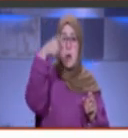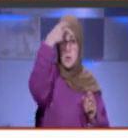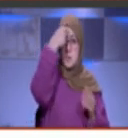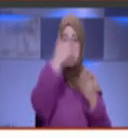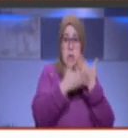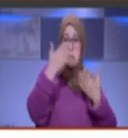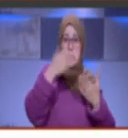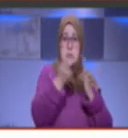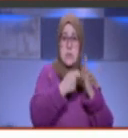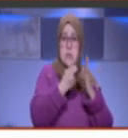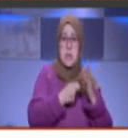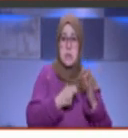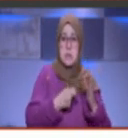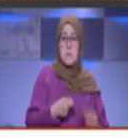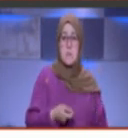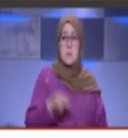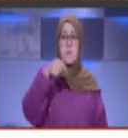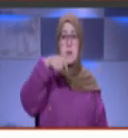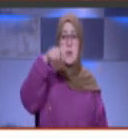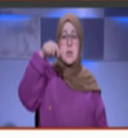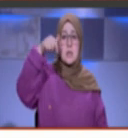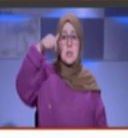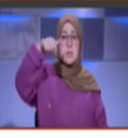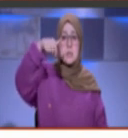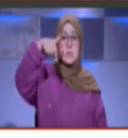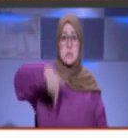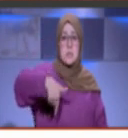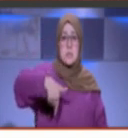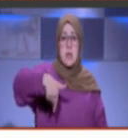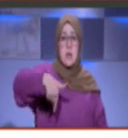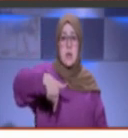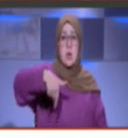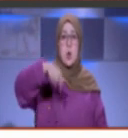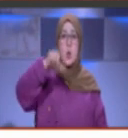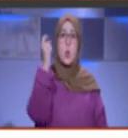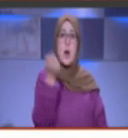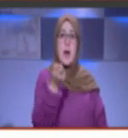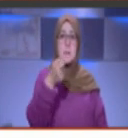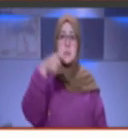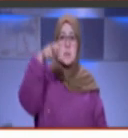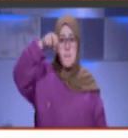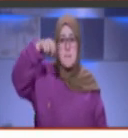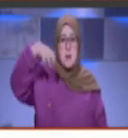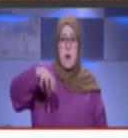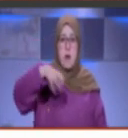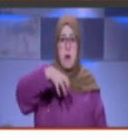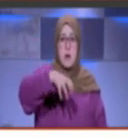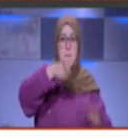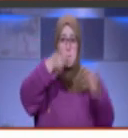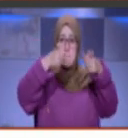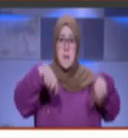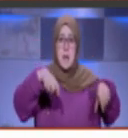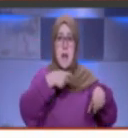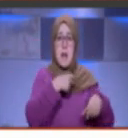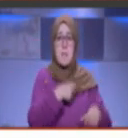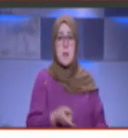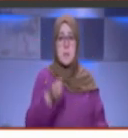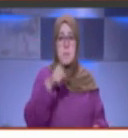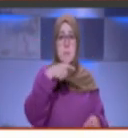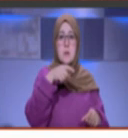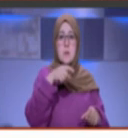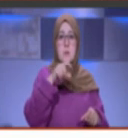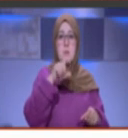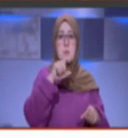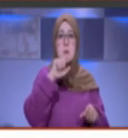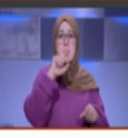قد سجلت في 56 من أقاليم البلاد، وتعود أكثر من 50% منها